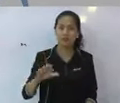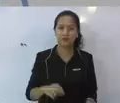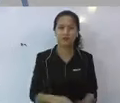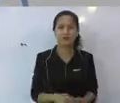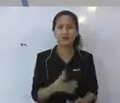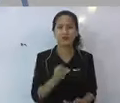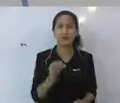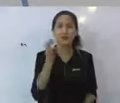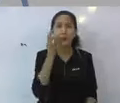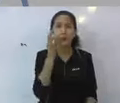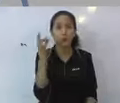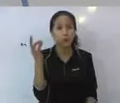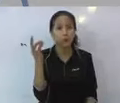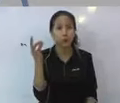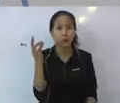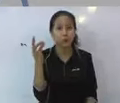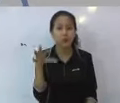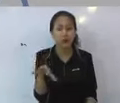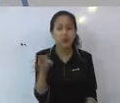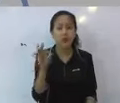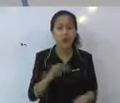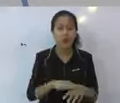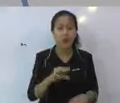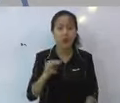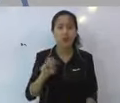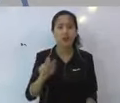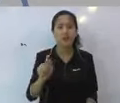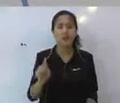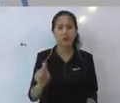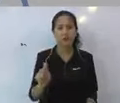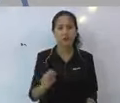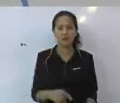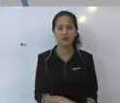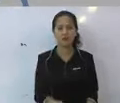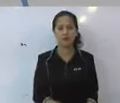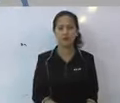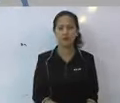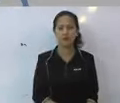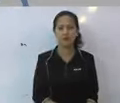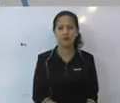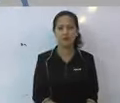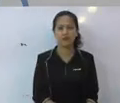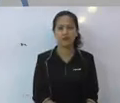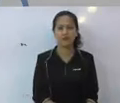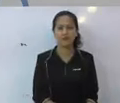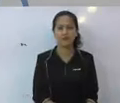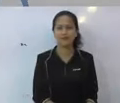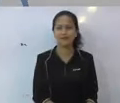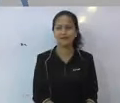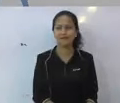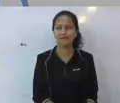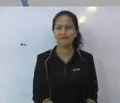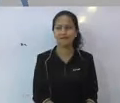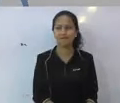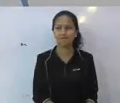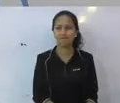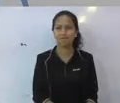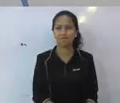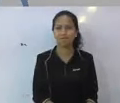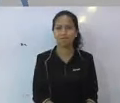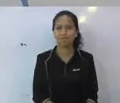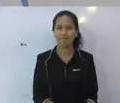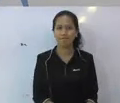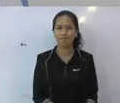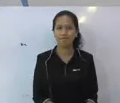which is alam naman natin na hindi maayos yun sa ating yes. pangatawan. Pero sa ano, parang wala naman yata ako nasabing ano, di ba? Parang wala yata